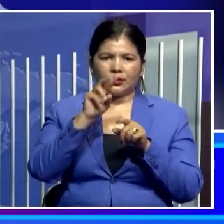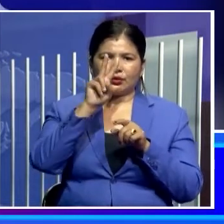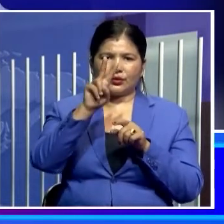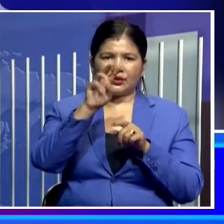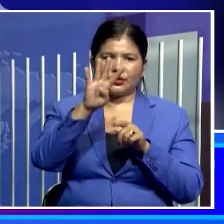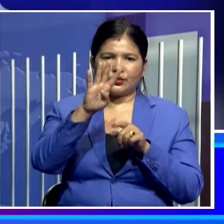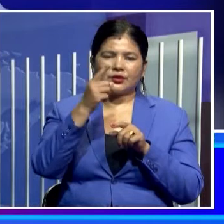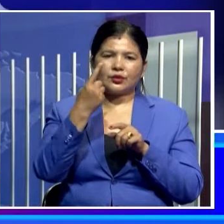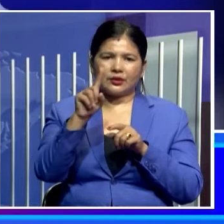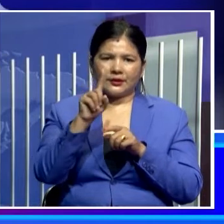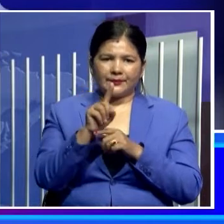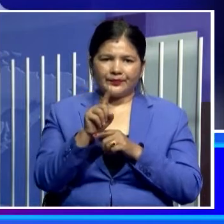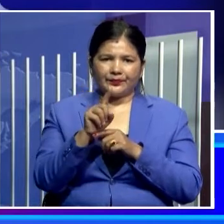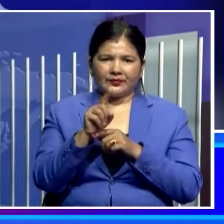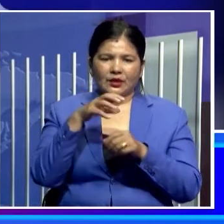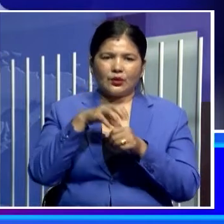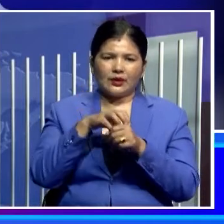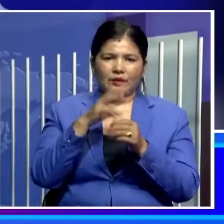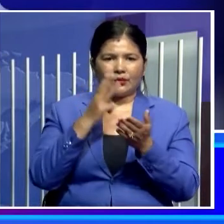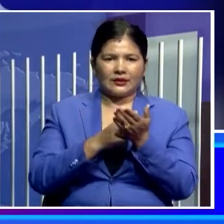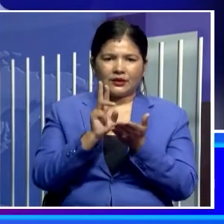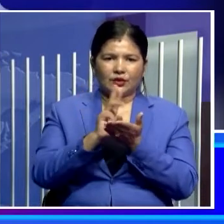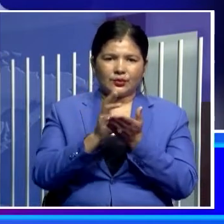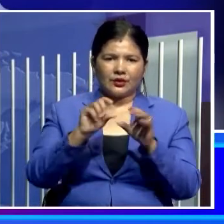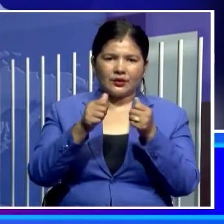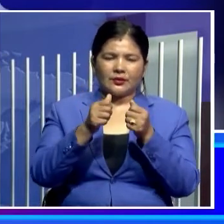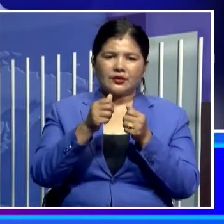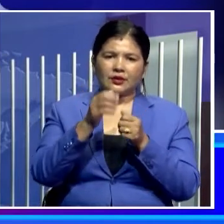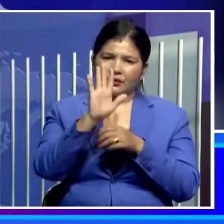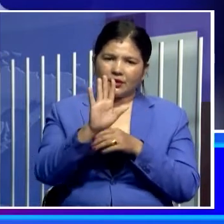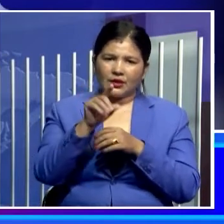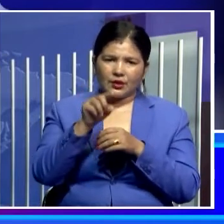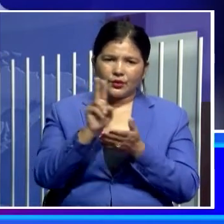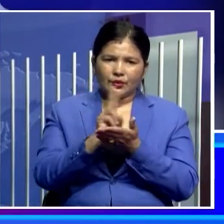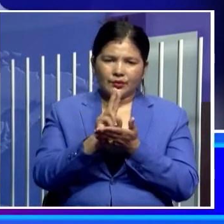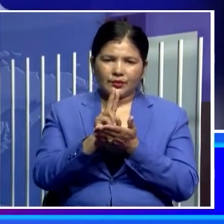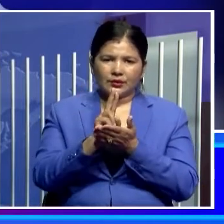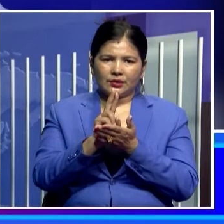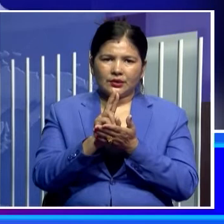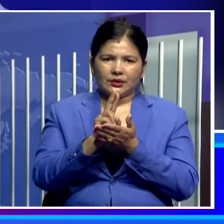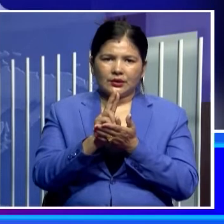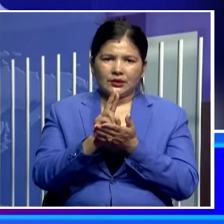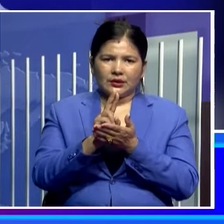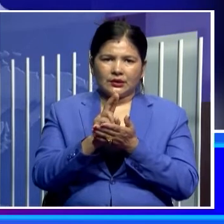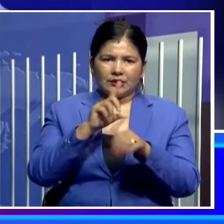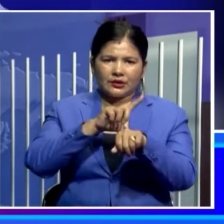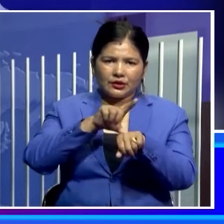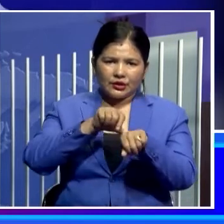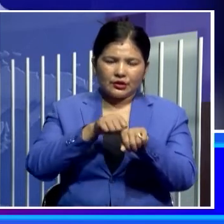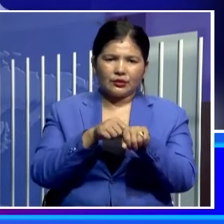24 वडाको मात्र परिणाम निस्केको छ। यो परिणाम चाहिँ एकदमै ढिलो